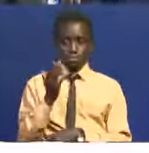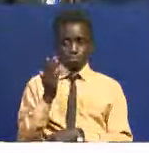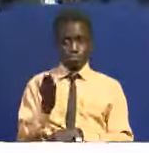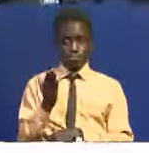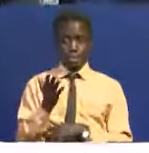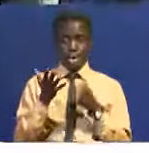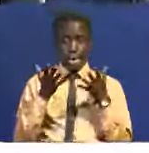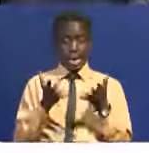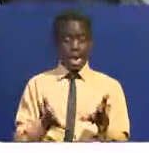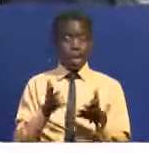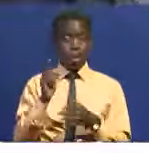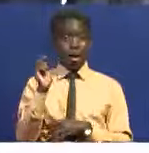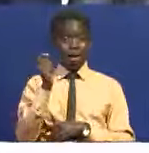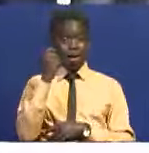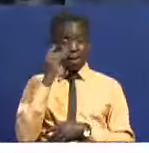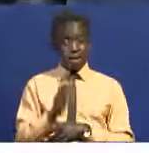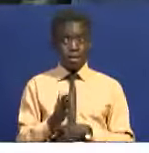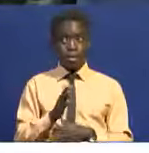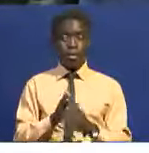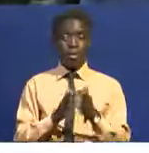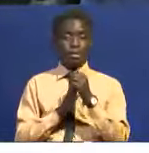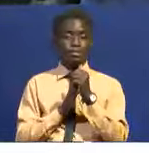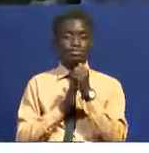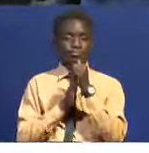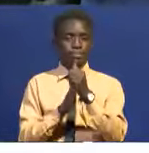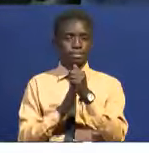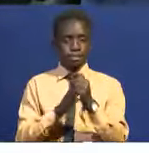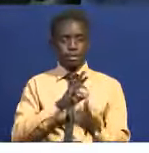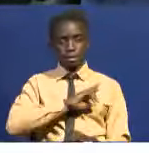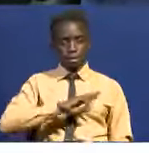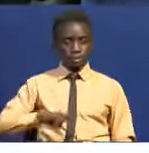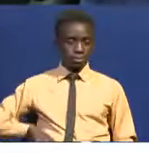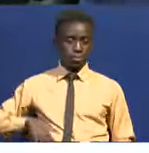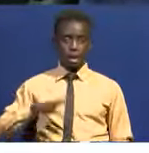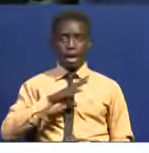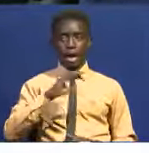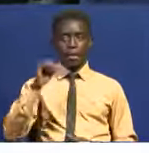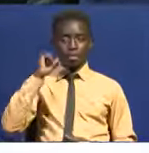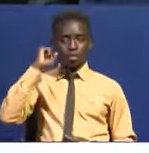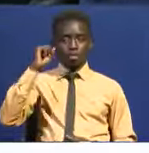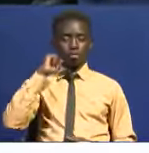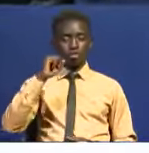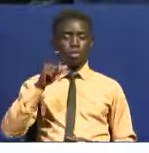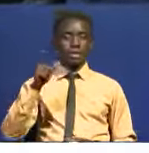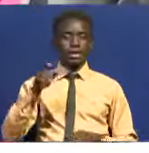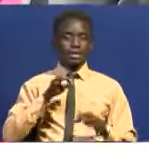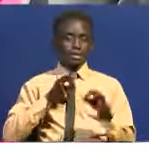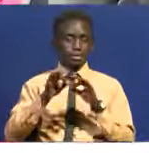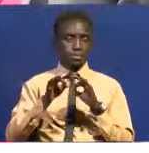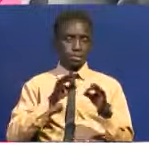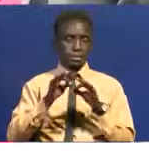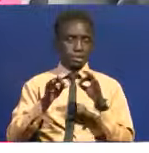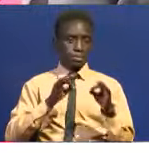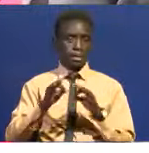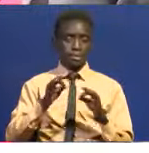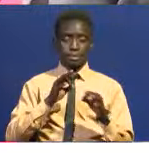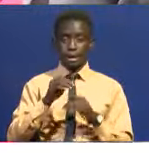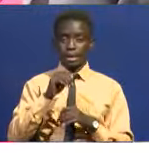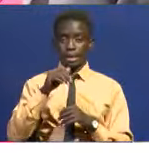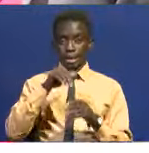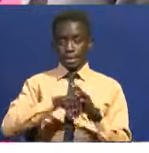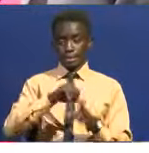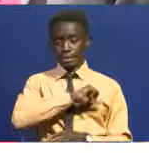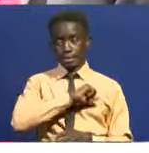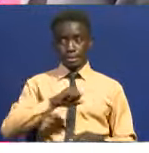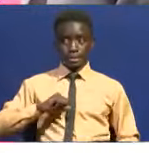Wakenya wakiwemo viongozi wa kidini na wale wa kisiasa walitoa maoni yao kuhusu hatua hiyo katika bunge la seneti.